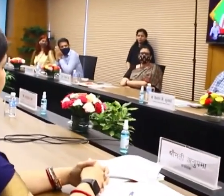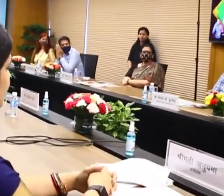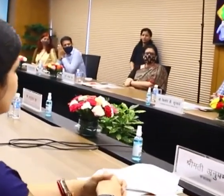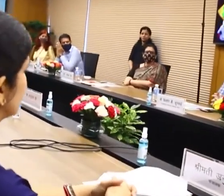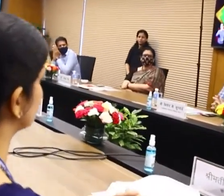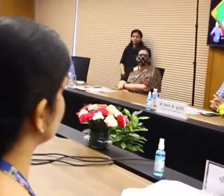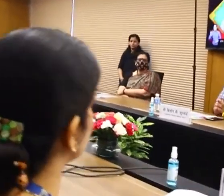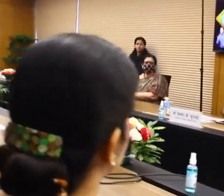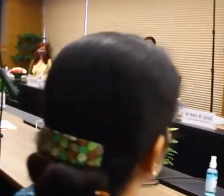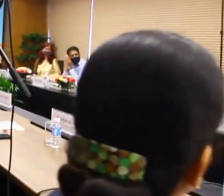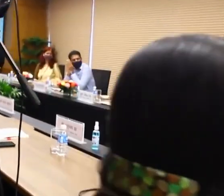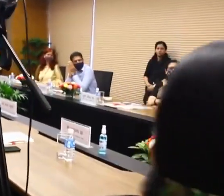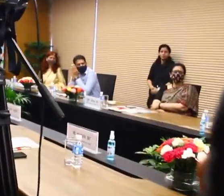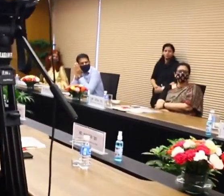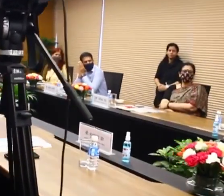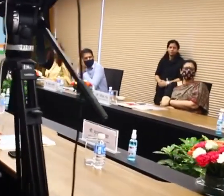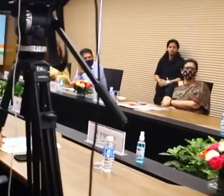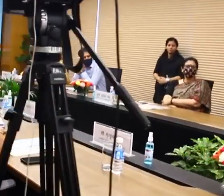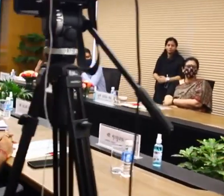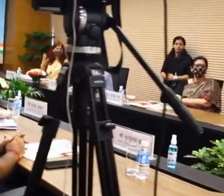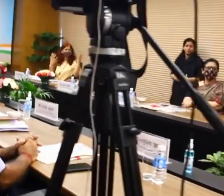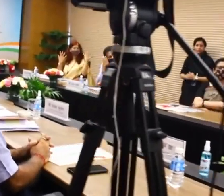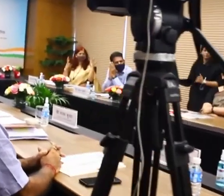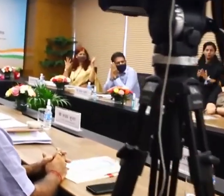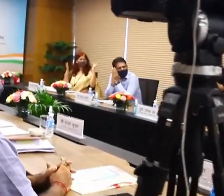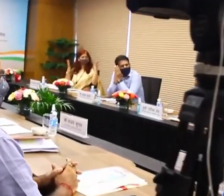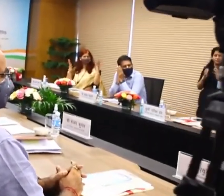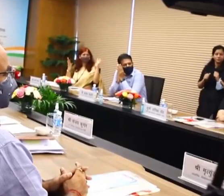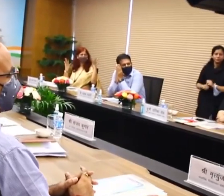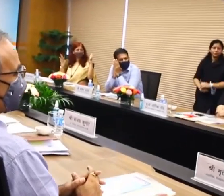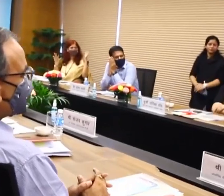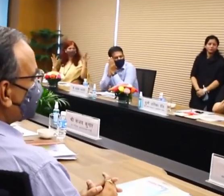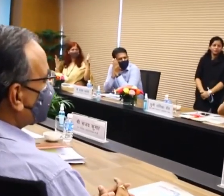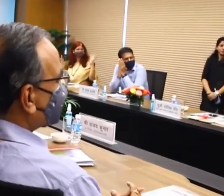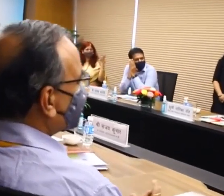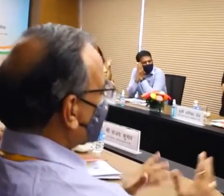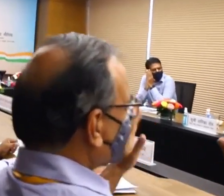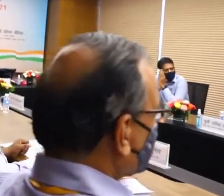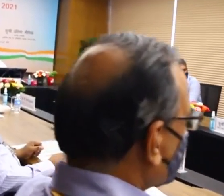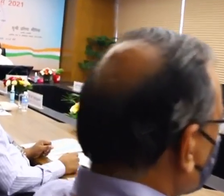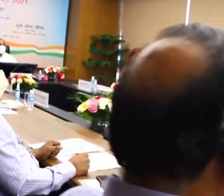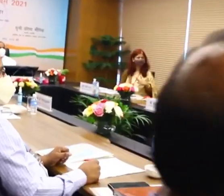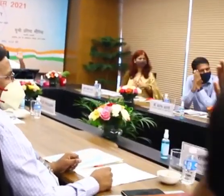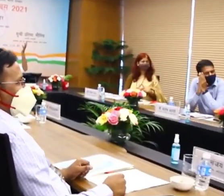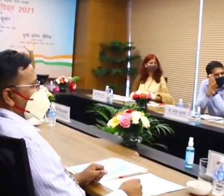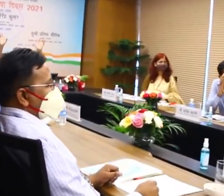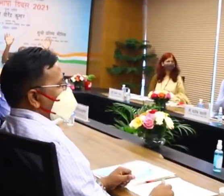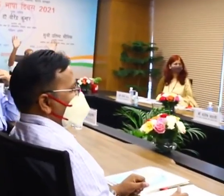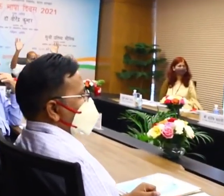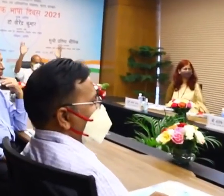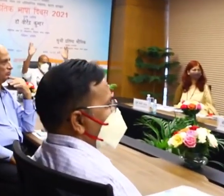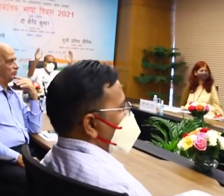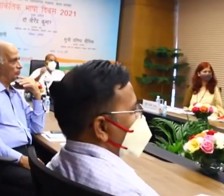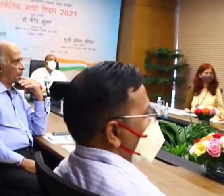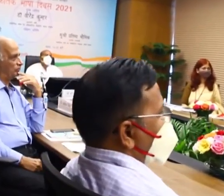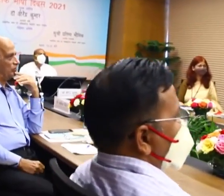जाता है वाणी एवं श्रवण निशक्ति जन कल्याण केंद्र पंचकुला हरियाणा के मधु देवी लखेड़ा को।